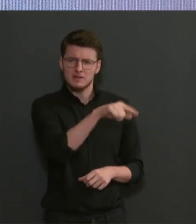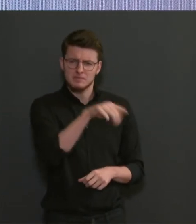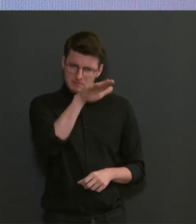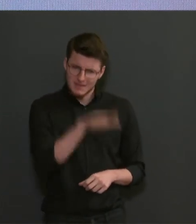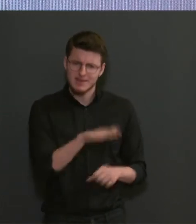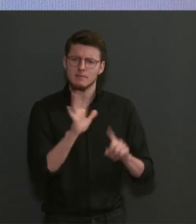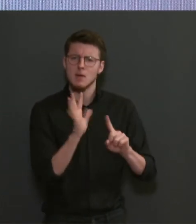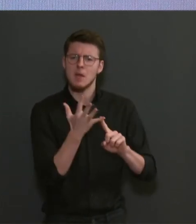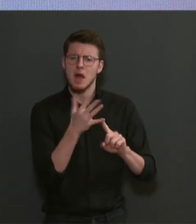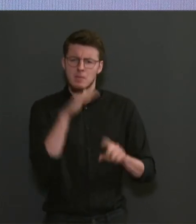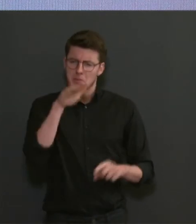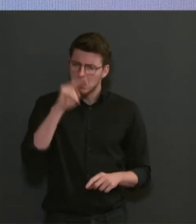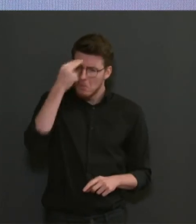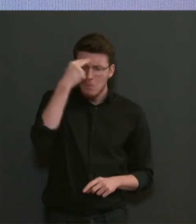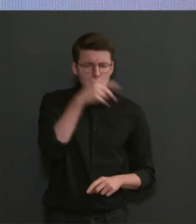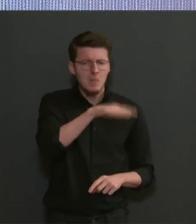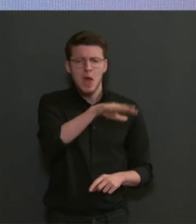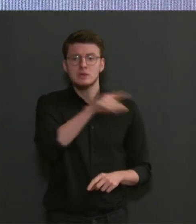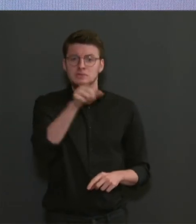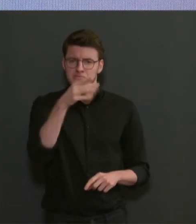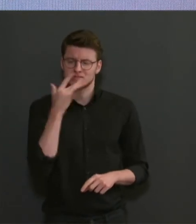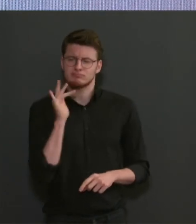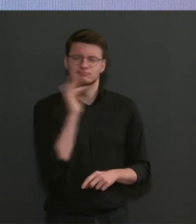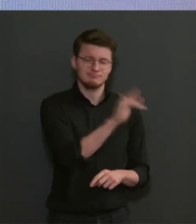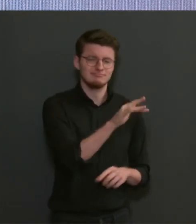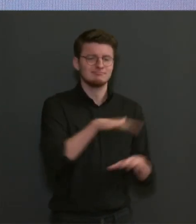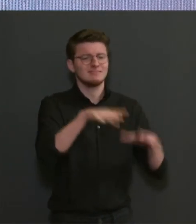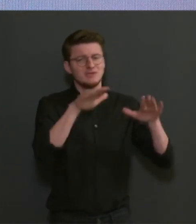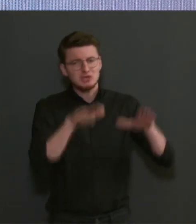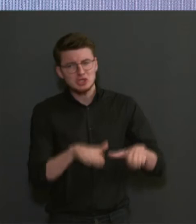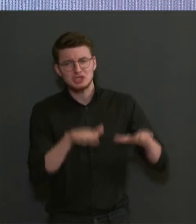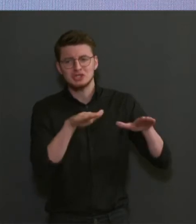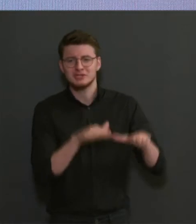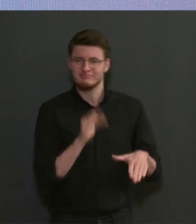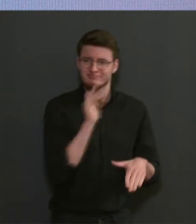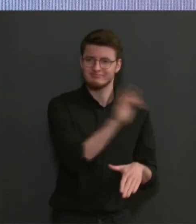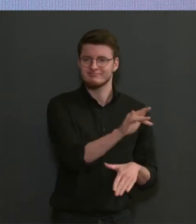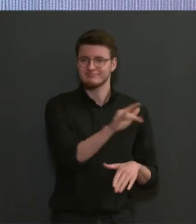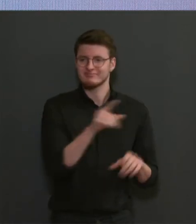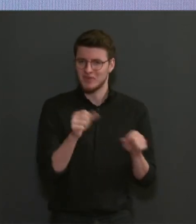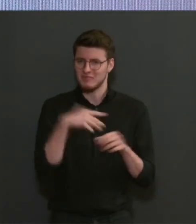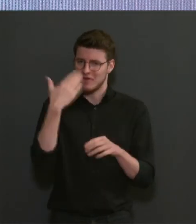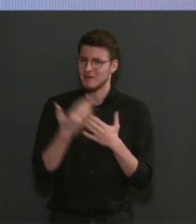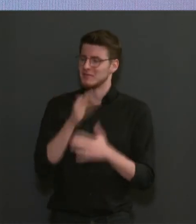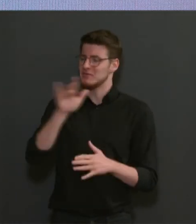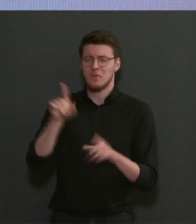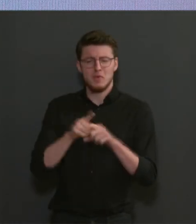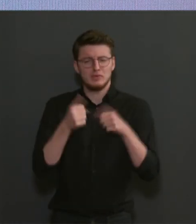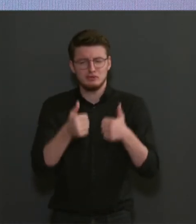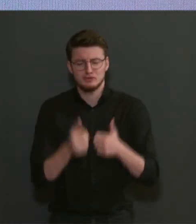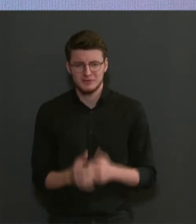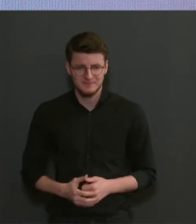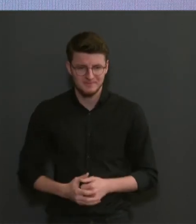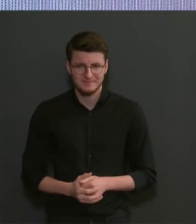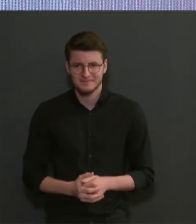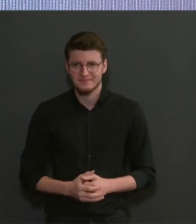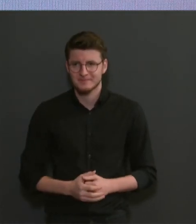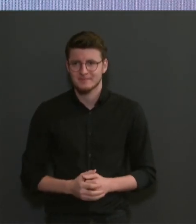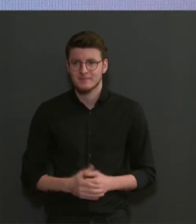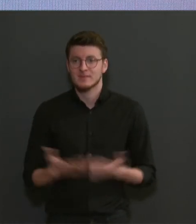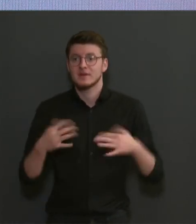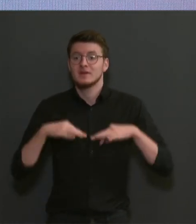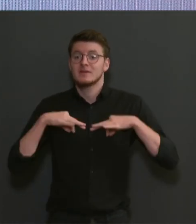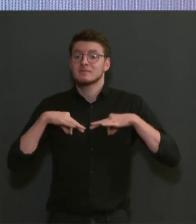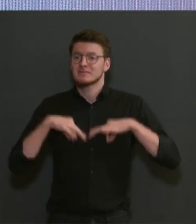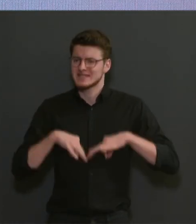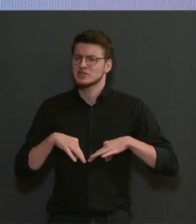nieuwe, alternatieve bestemmingen uit. Die zijn er absoluut voldoende. In dit kader vraagt de minister van Binnenlandse Zaken